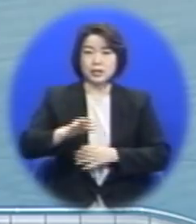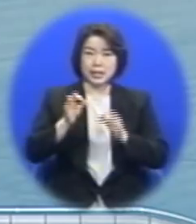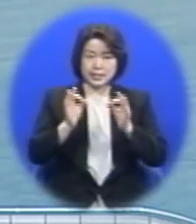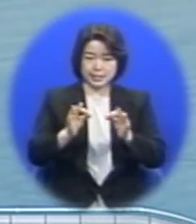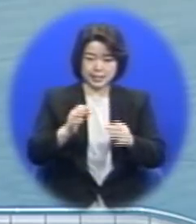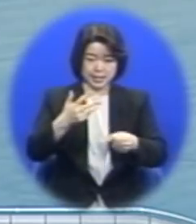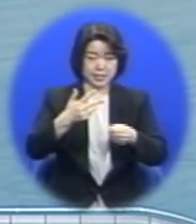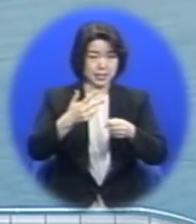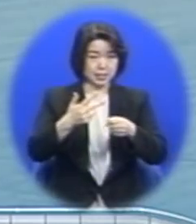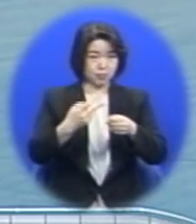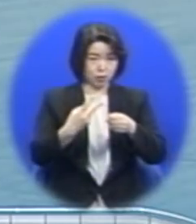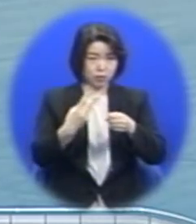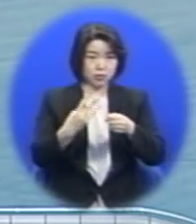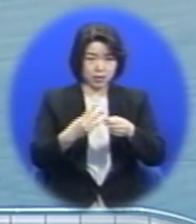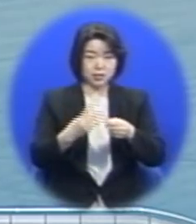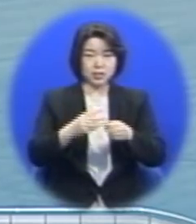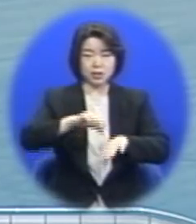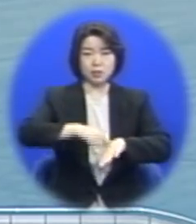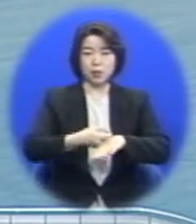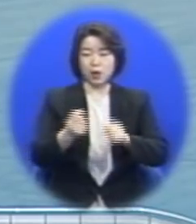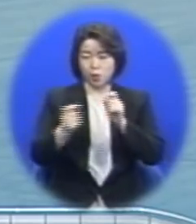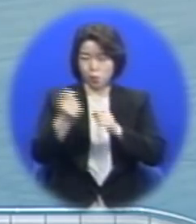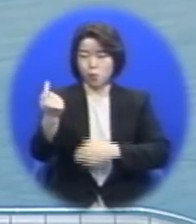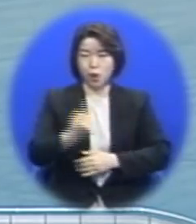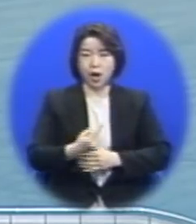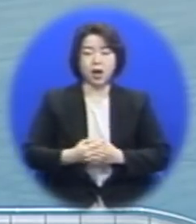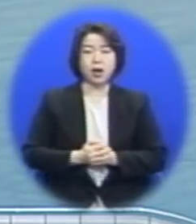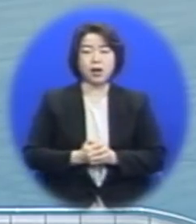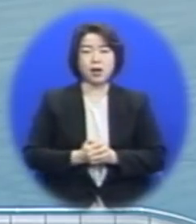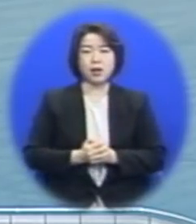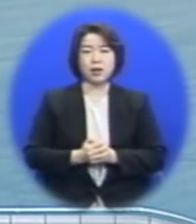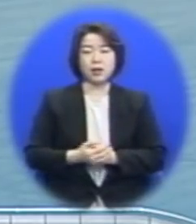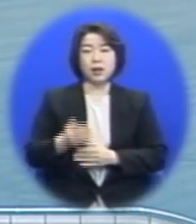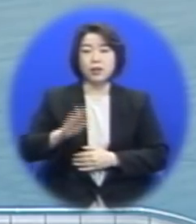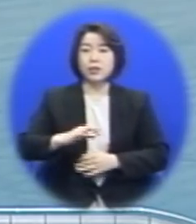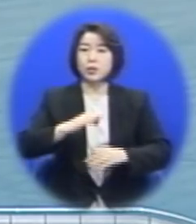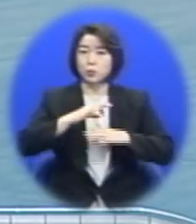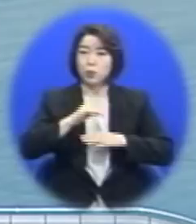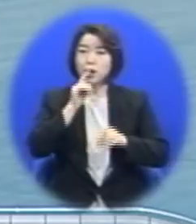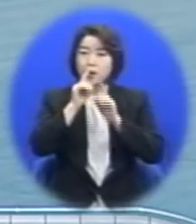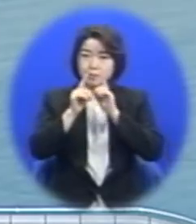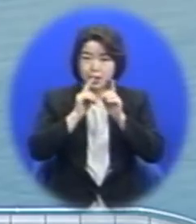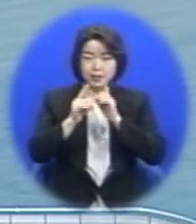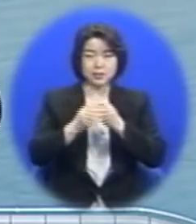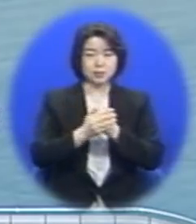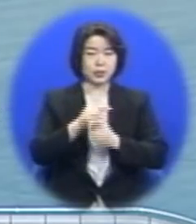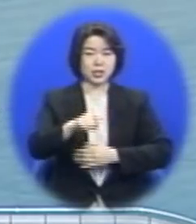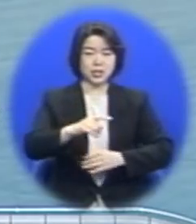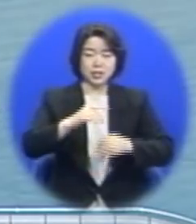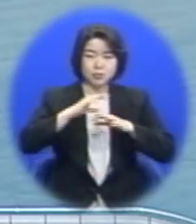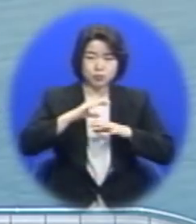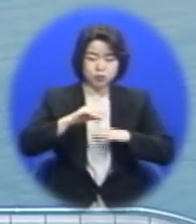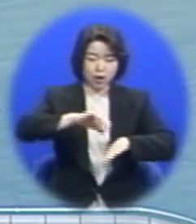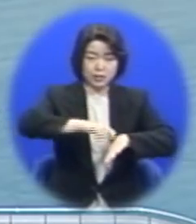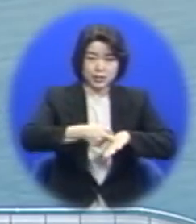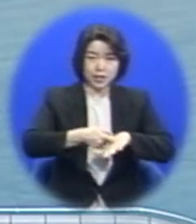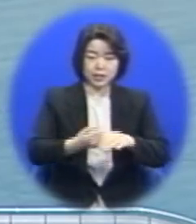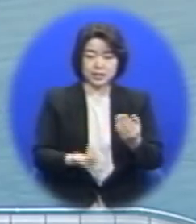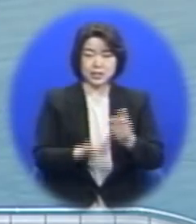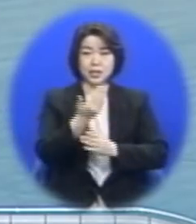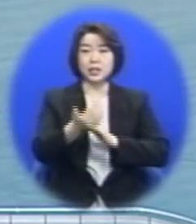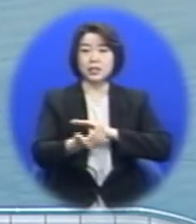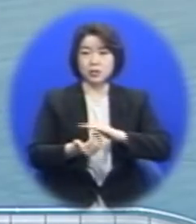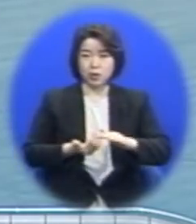재난이 곧 닥칠 것입니다. 그런데 참 놀라운 말씀이 이 무서운 재앙이 일어나기